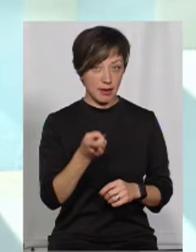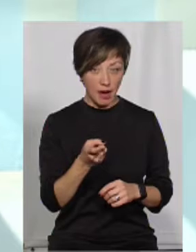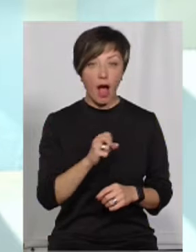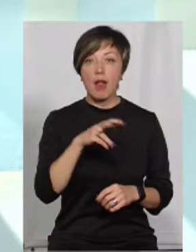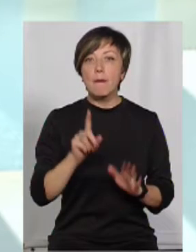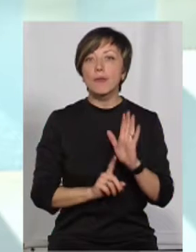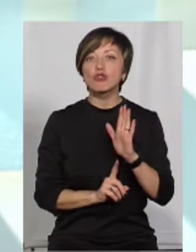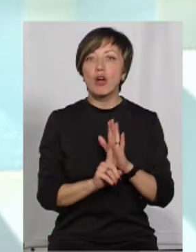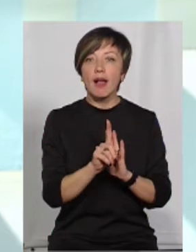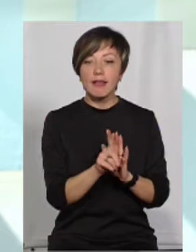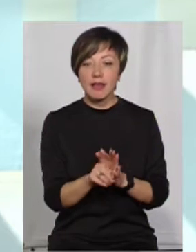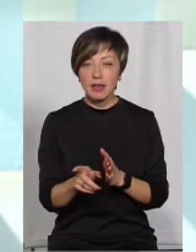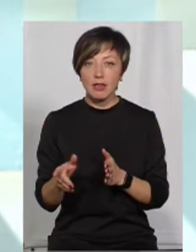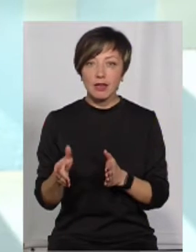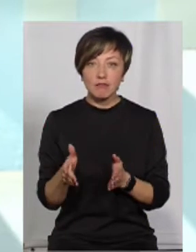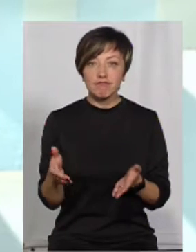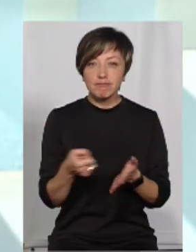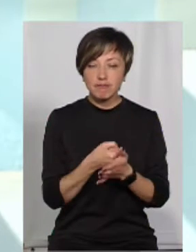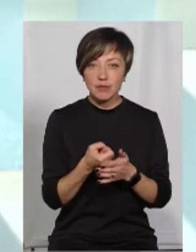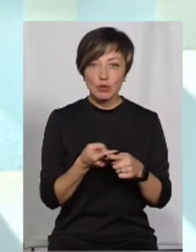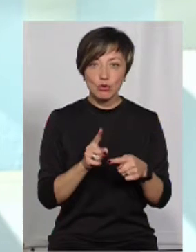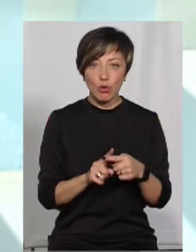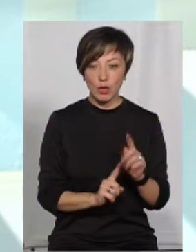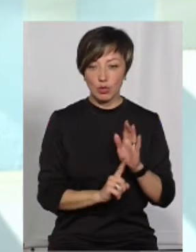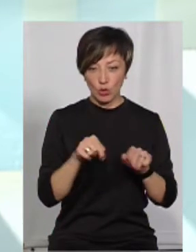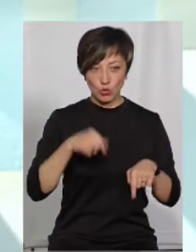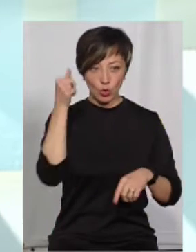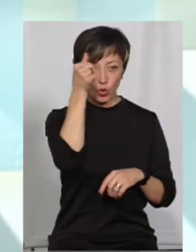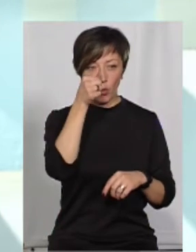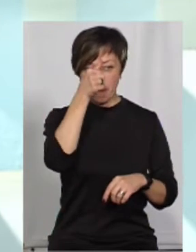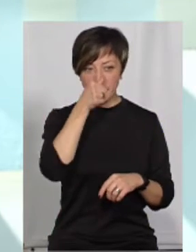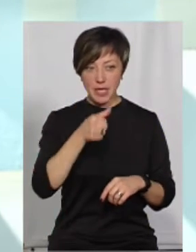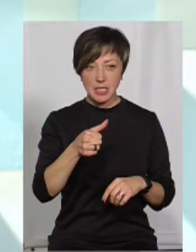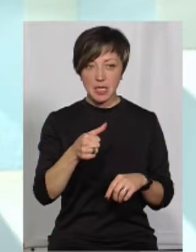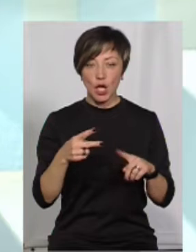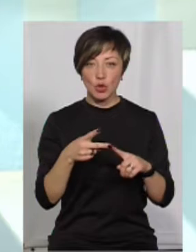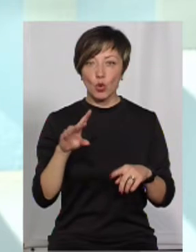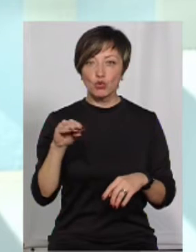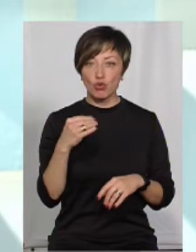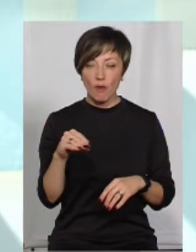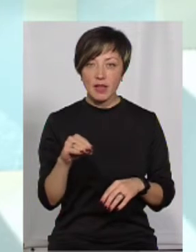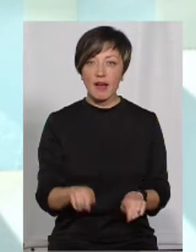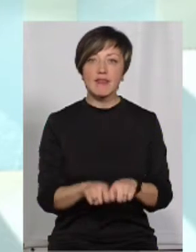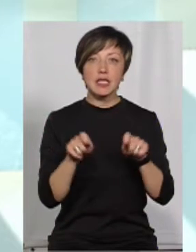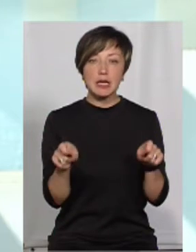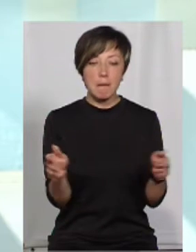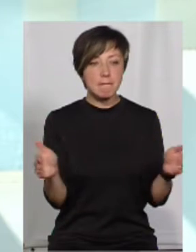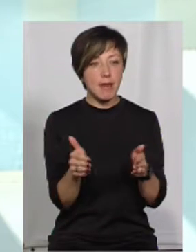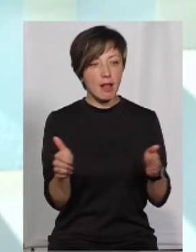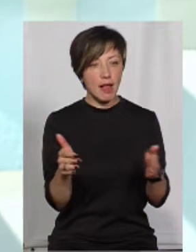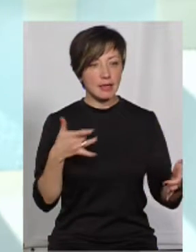Але ми почали шлях до цього. До прикладу, буквально на початку цього місяця, 2 жовтня, у нас відкрилась мала